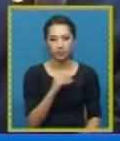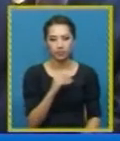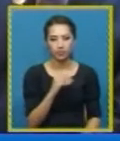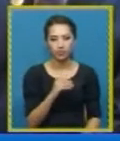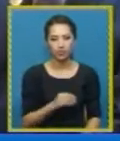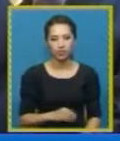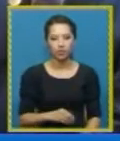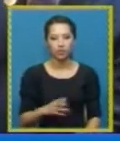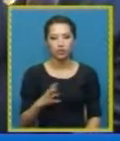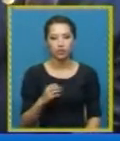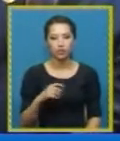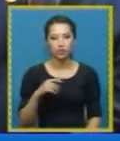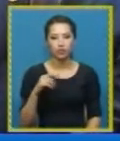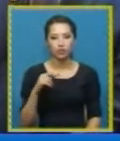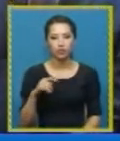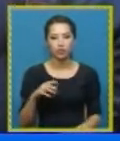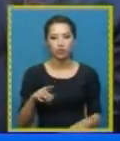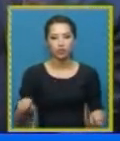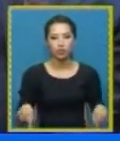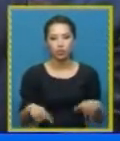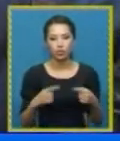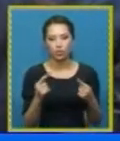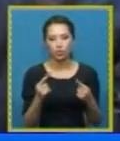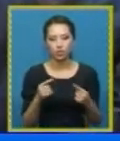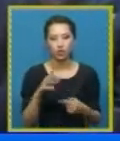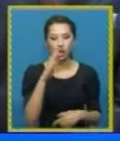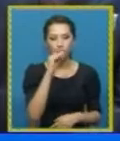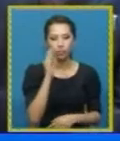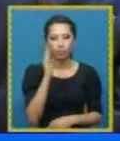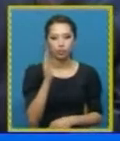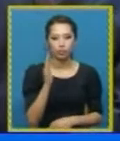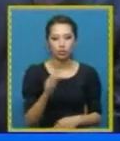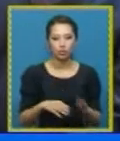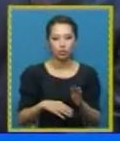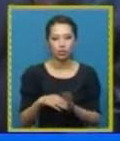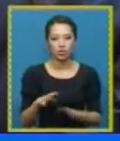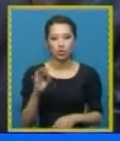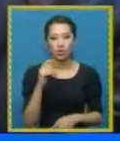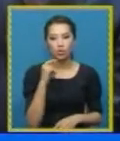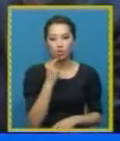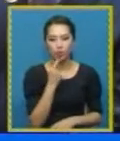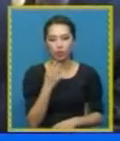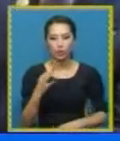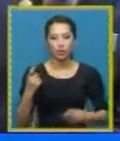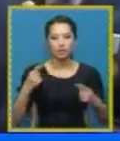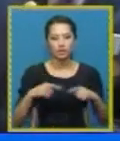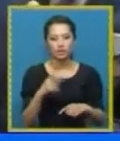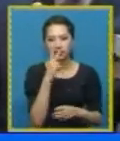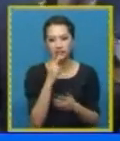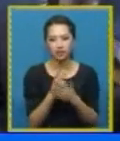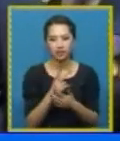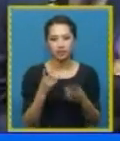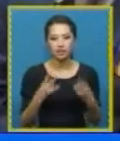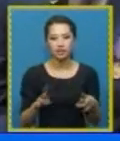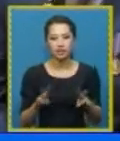жұмсайды. Сөйтіп барып, жалпы экономикалық қозғалыс көтеруге мүмкіншілік береді. Қиыншылыққа қарамай, мына қазіргі өтпелі